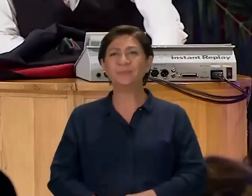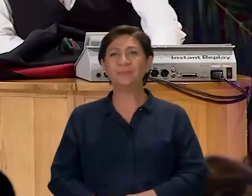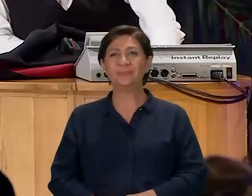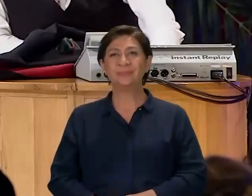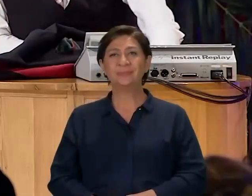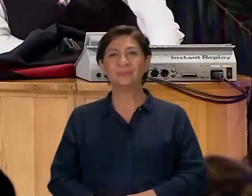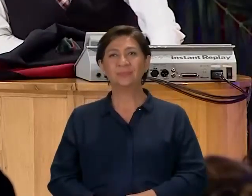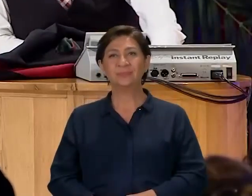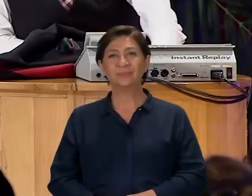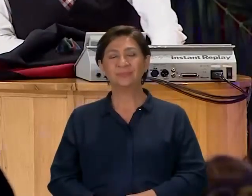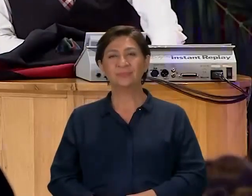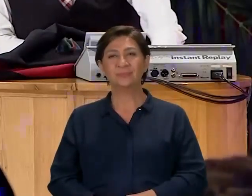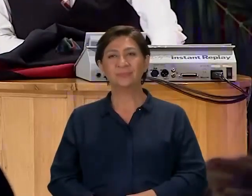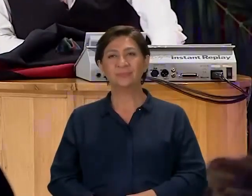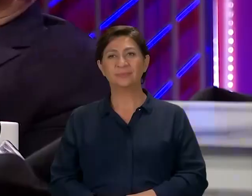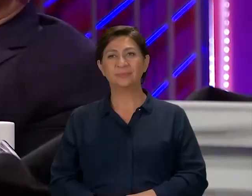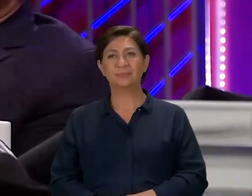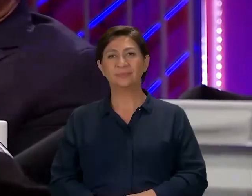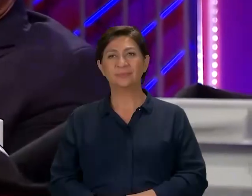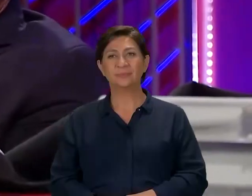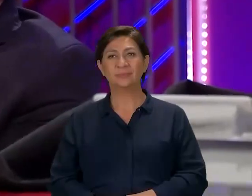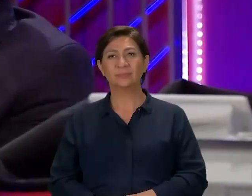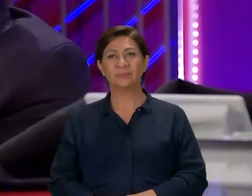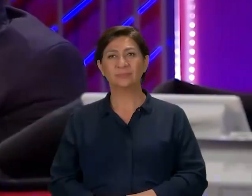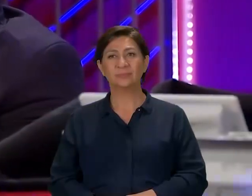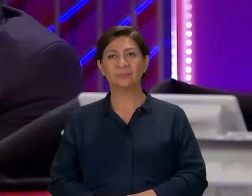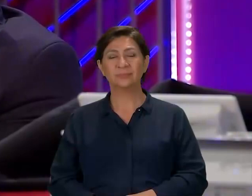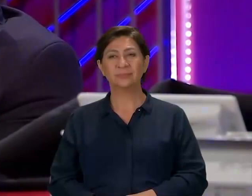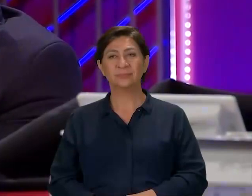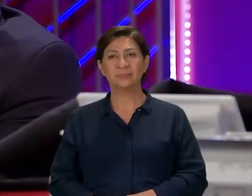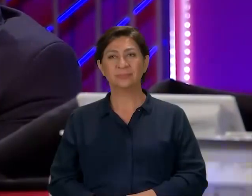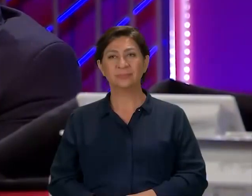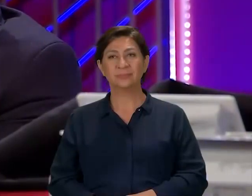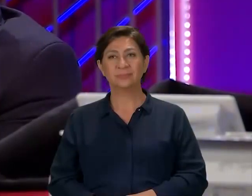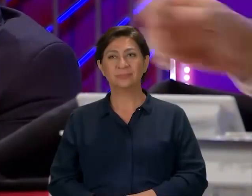İtalyanca. Penso che un sogno così non ritorni mai più.